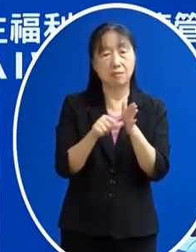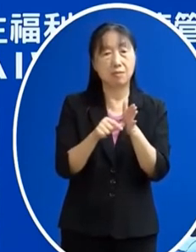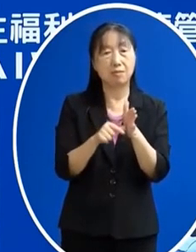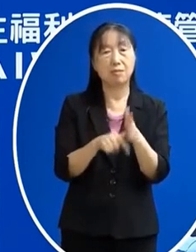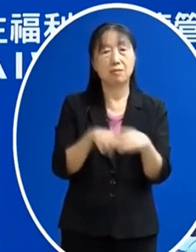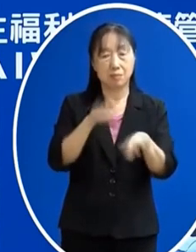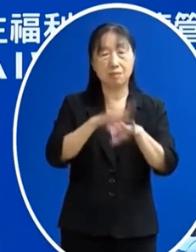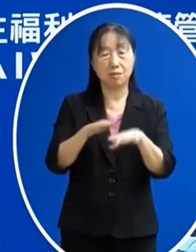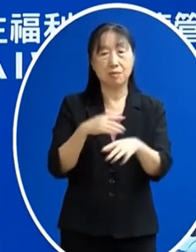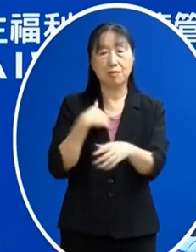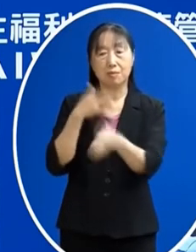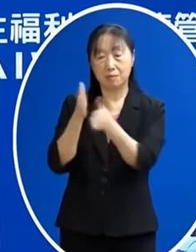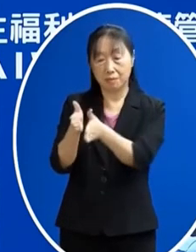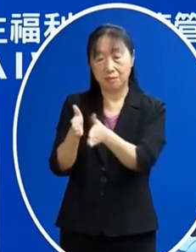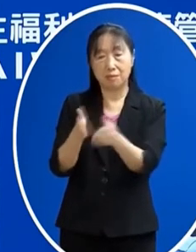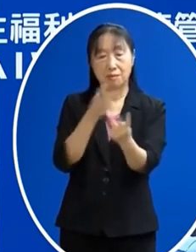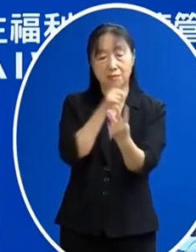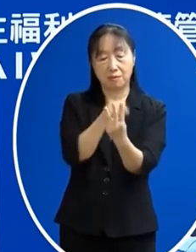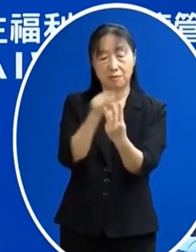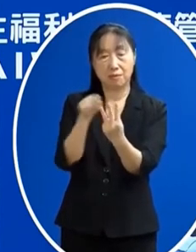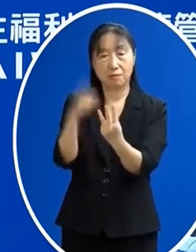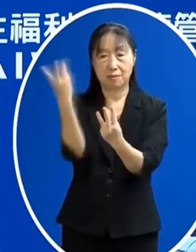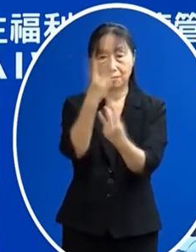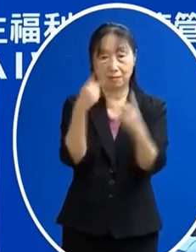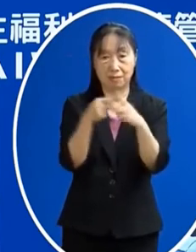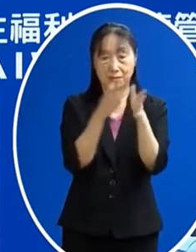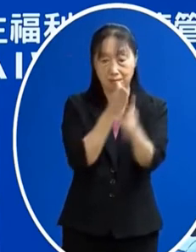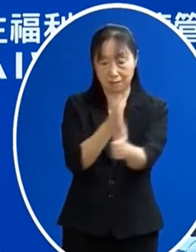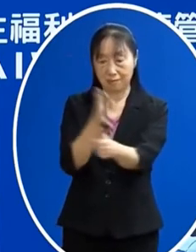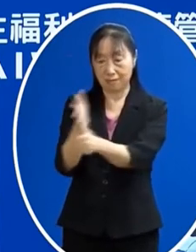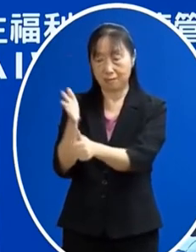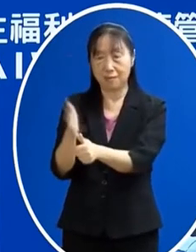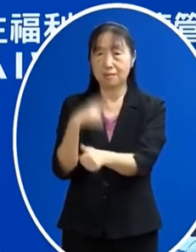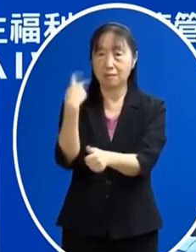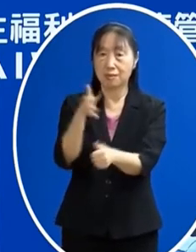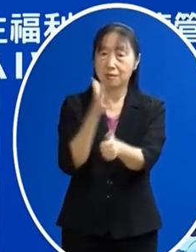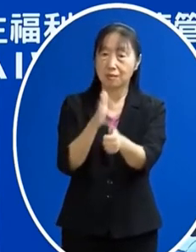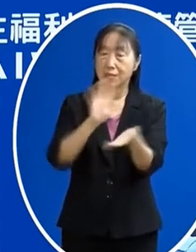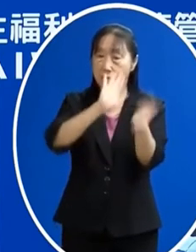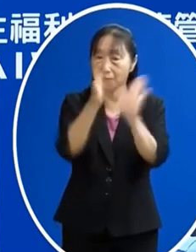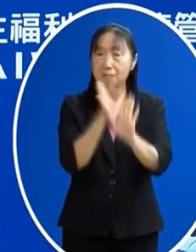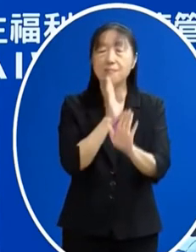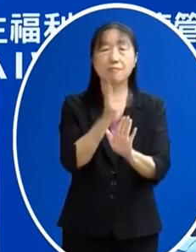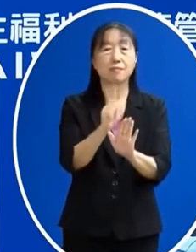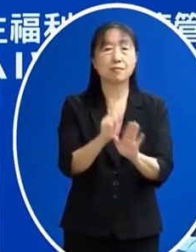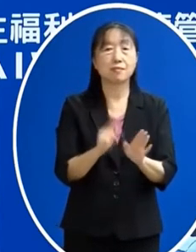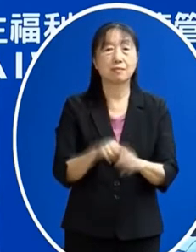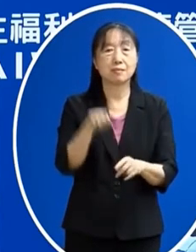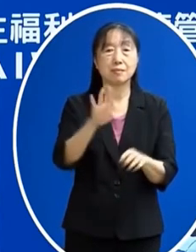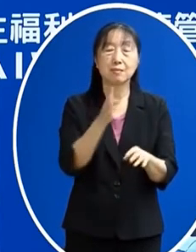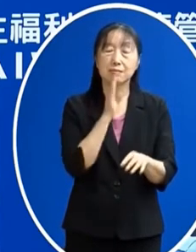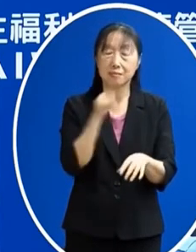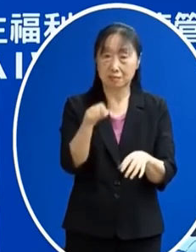基因定序这个病毒是 Delta， 也确定是在实验室这边交互感染，而相关的人员都已经进入